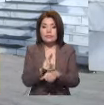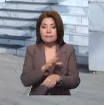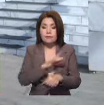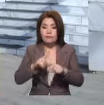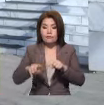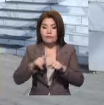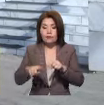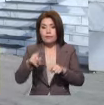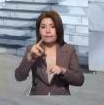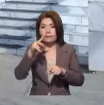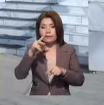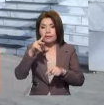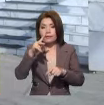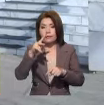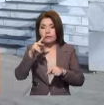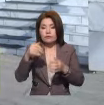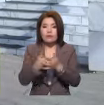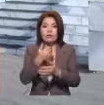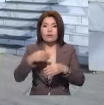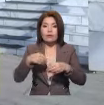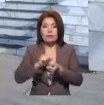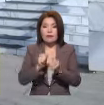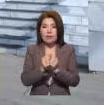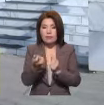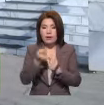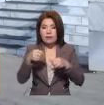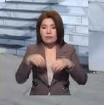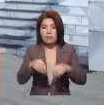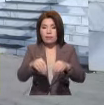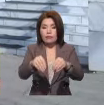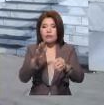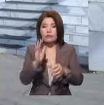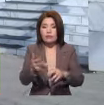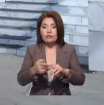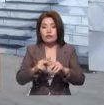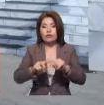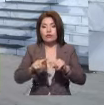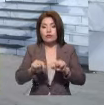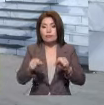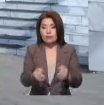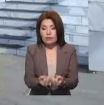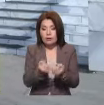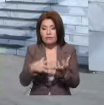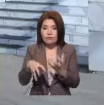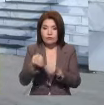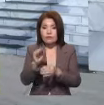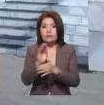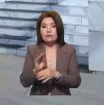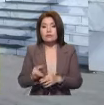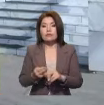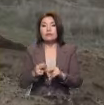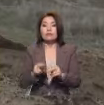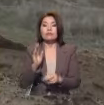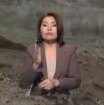арада екінші қайтара қиыршық таспен төсеп, алдағы келе жатқан қысқа дейін, аязға дейін барлық төсеп, жолын дұрыстап берсін